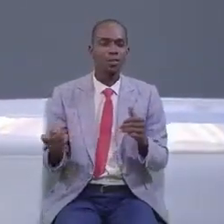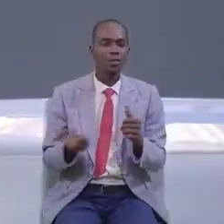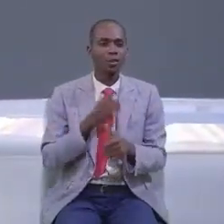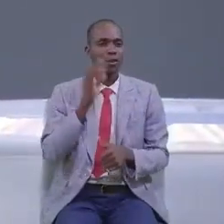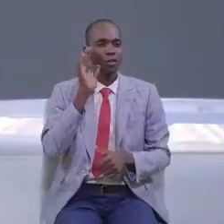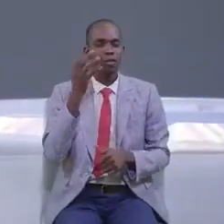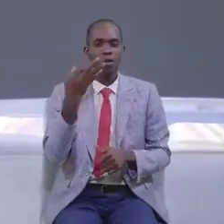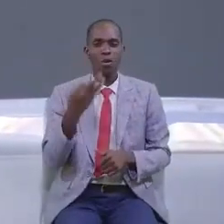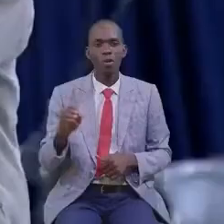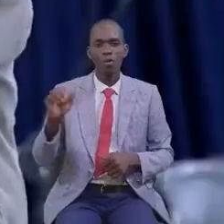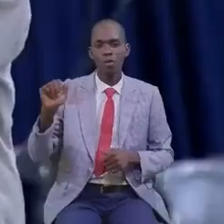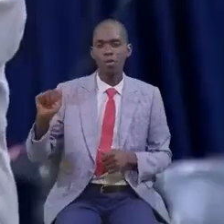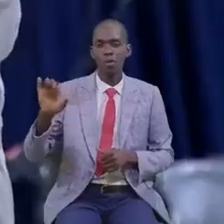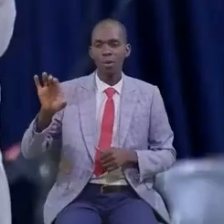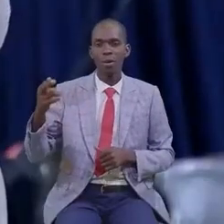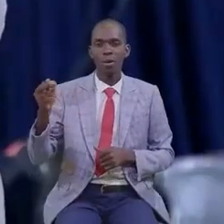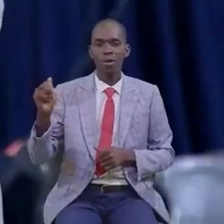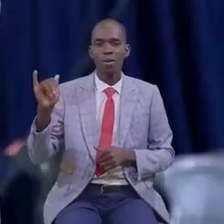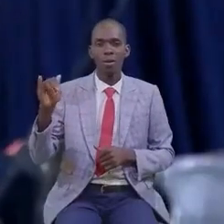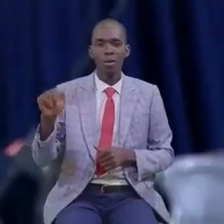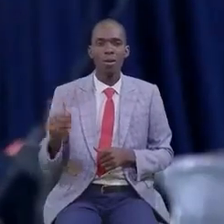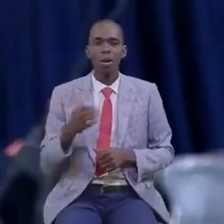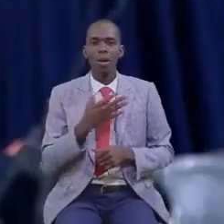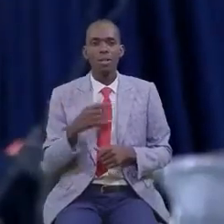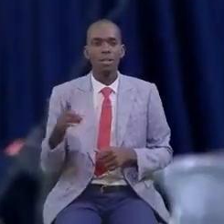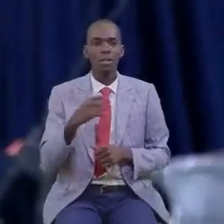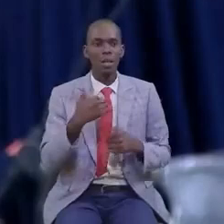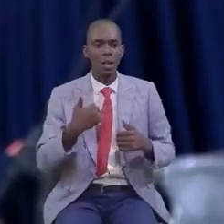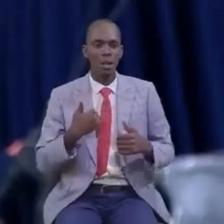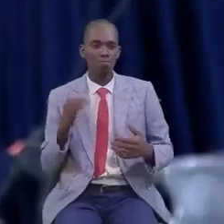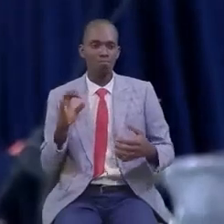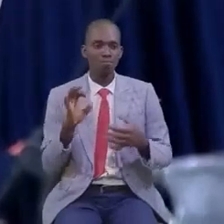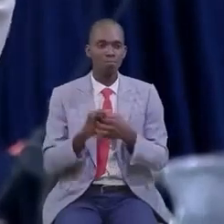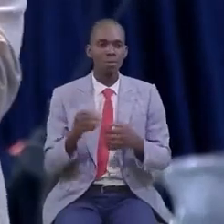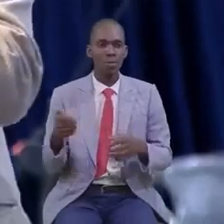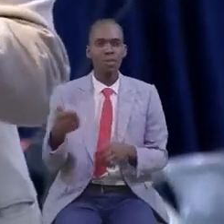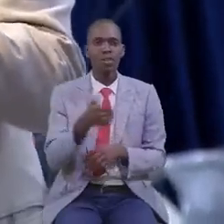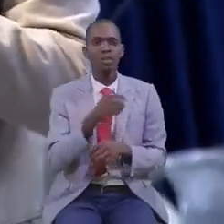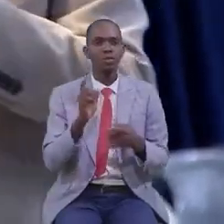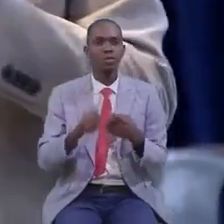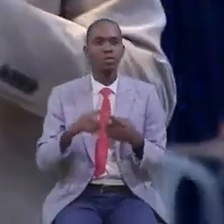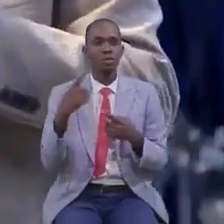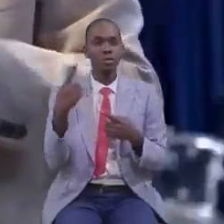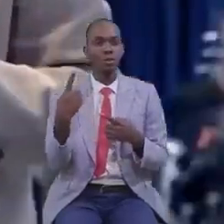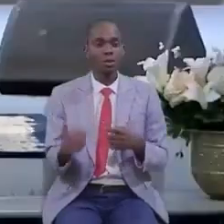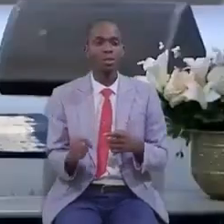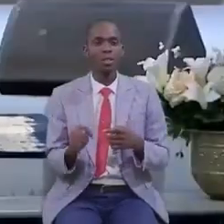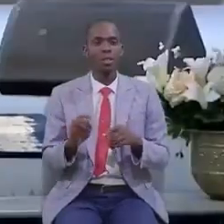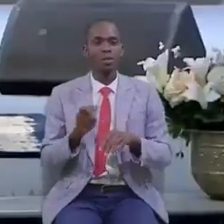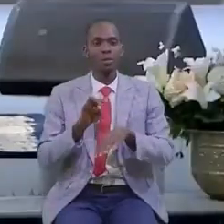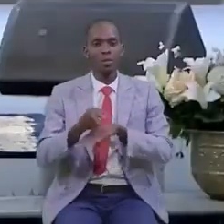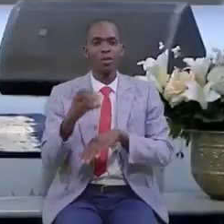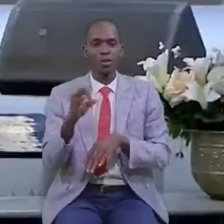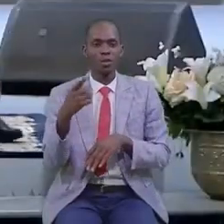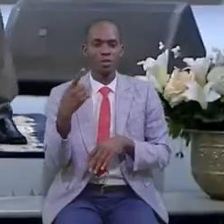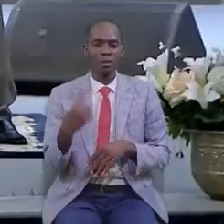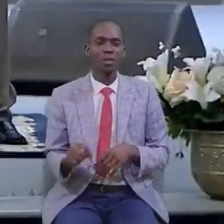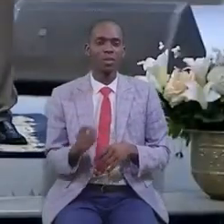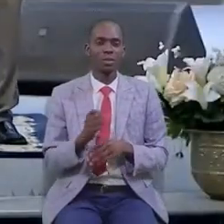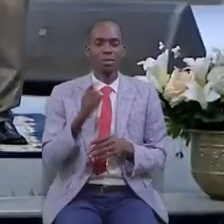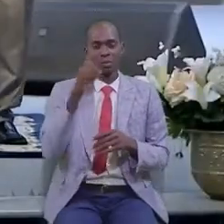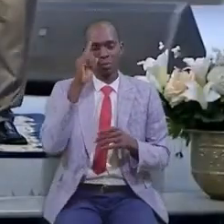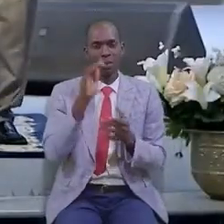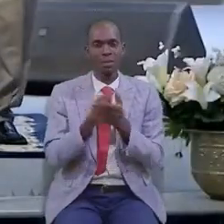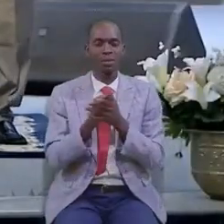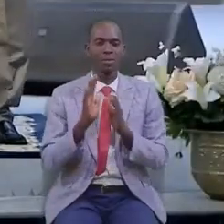have addicted themselves to the ministry of the saints. సోదరులార, నేను మీకు